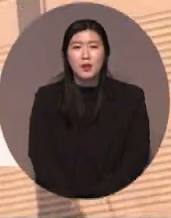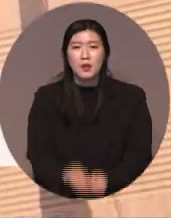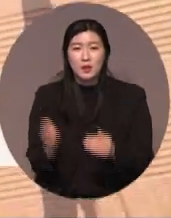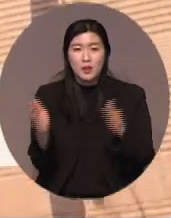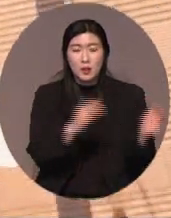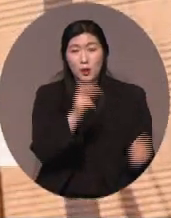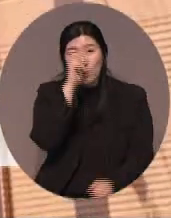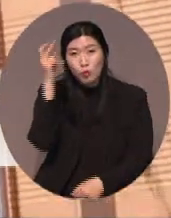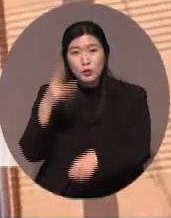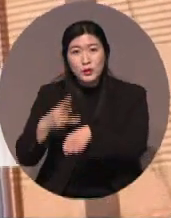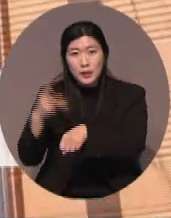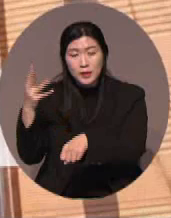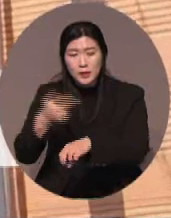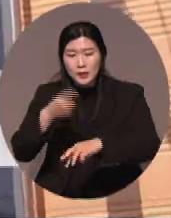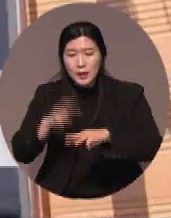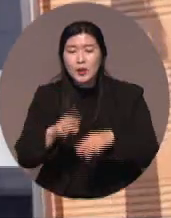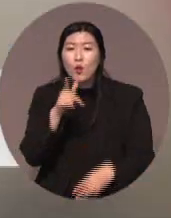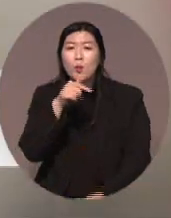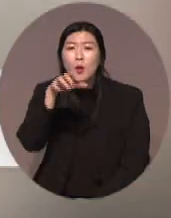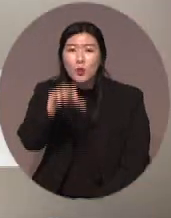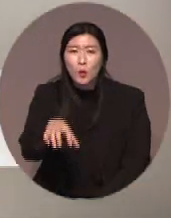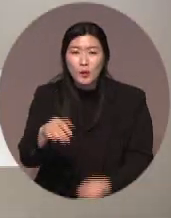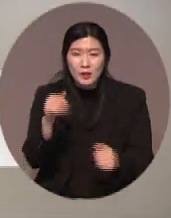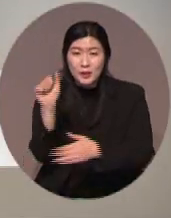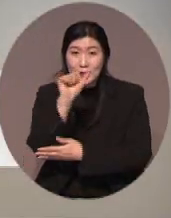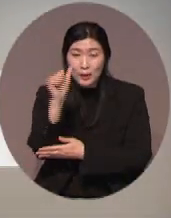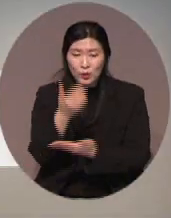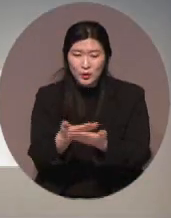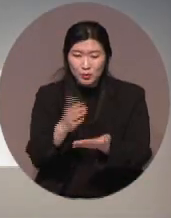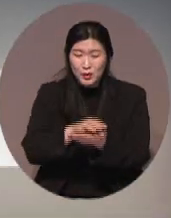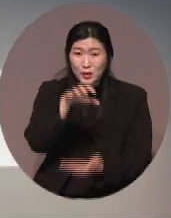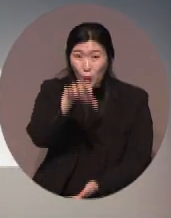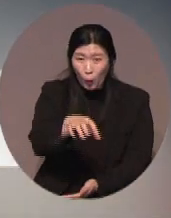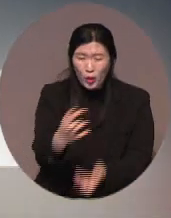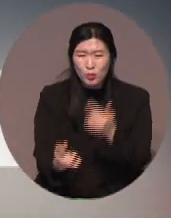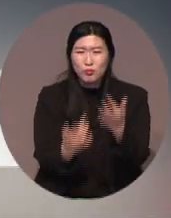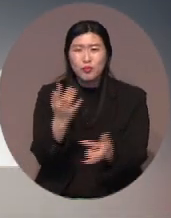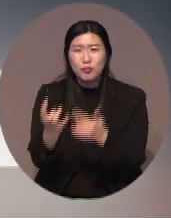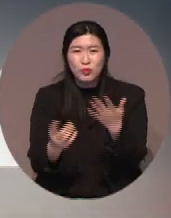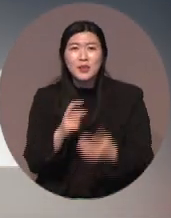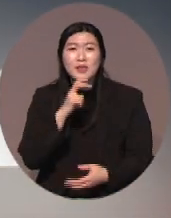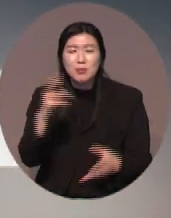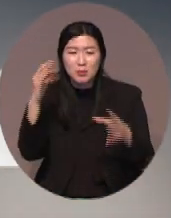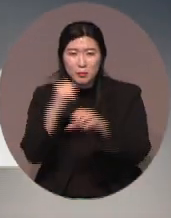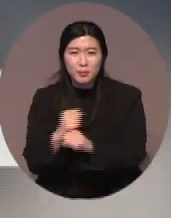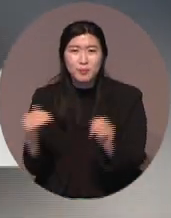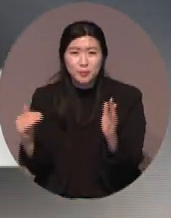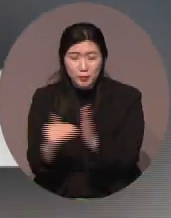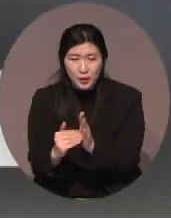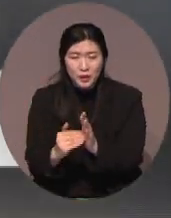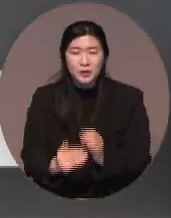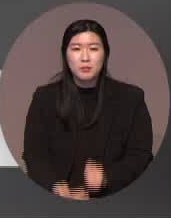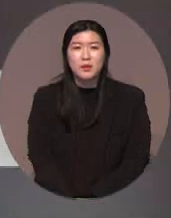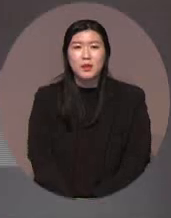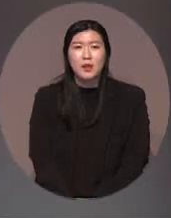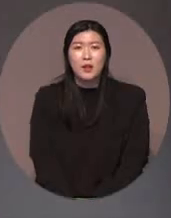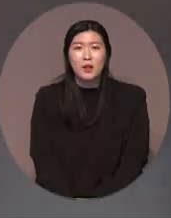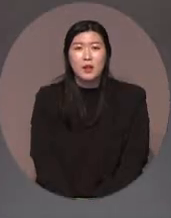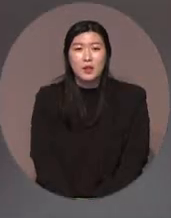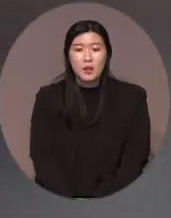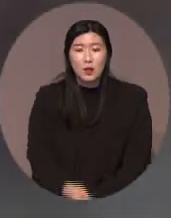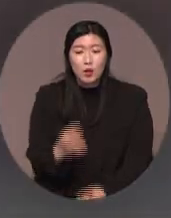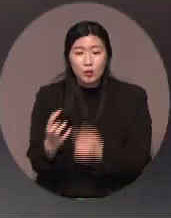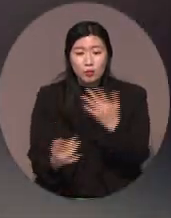3시쯤에는 대전 월평동에 있는 공업사에서 부리나 정비동 한계동을 태운 뒤 20여분만에 꺼졌습니다 경찰과